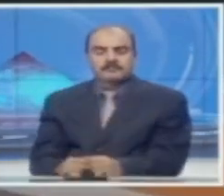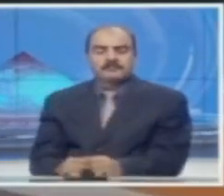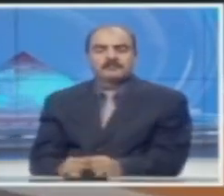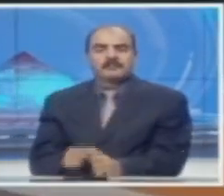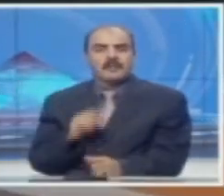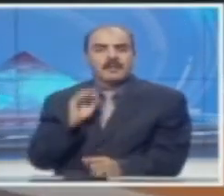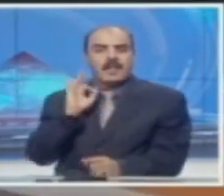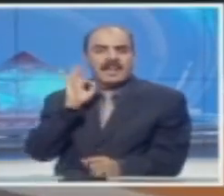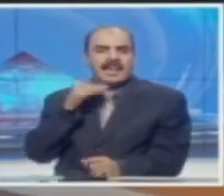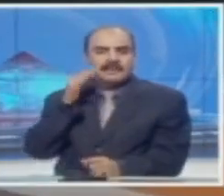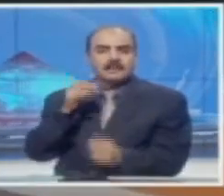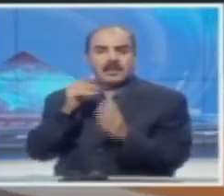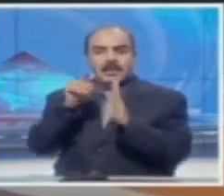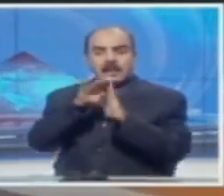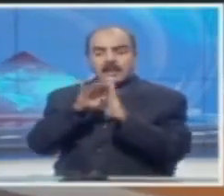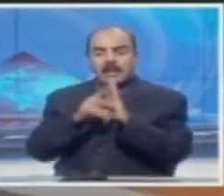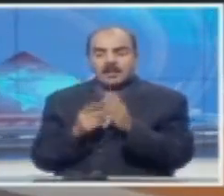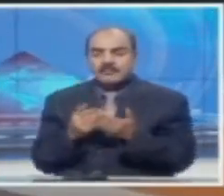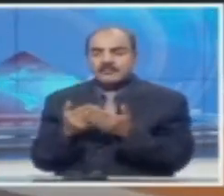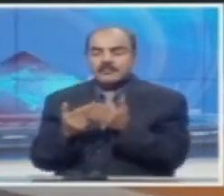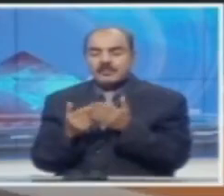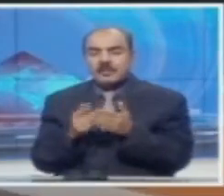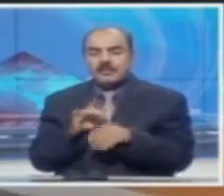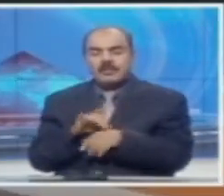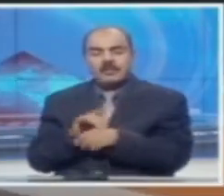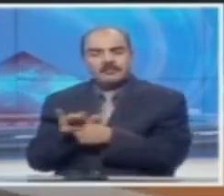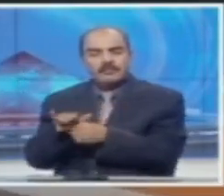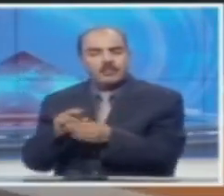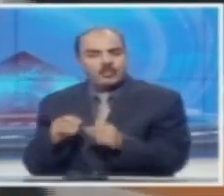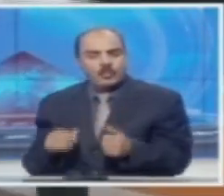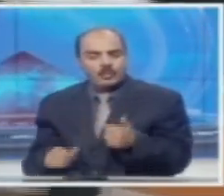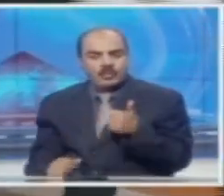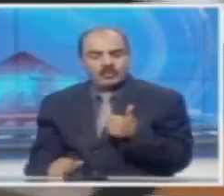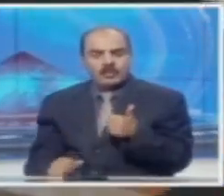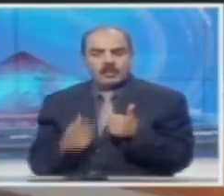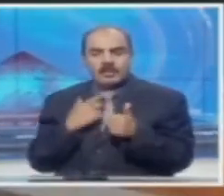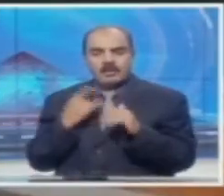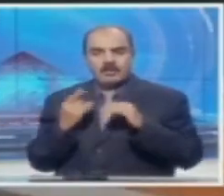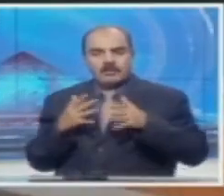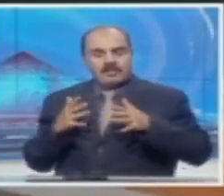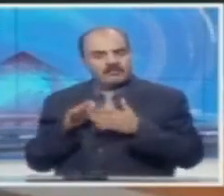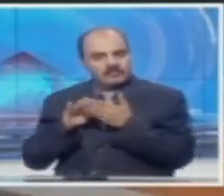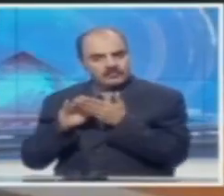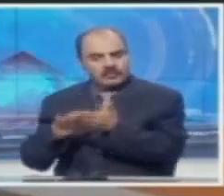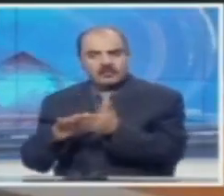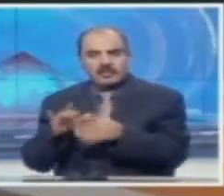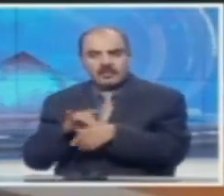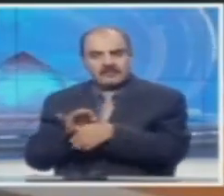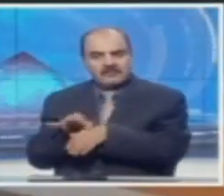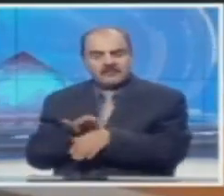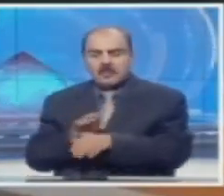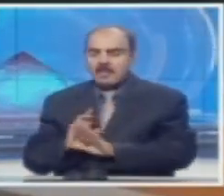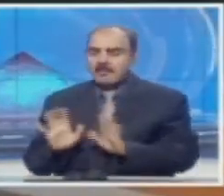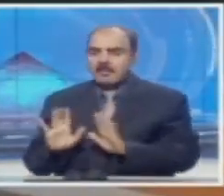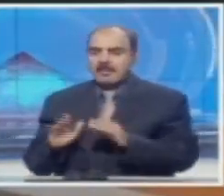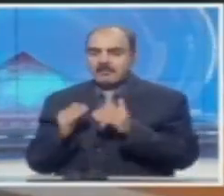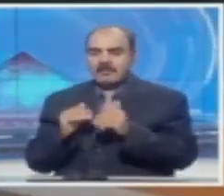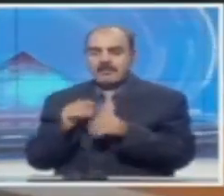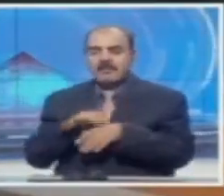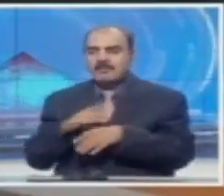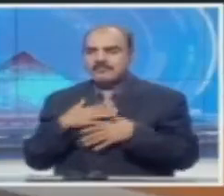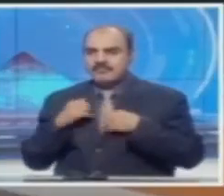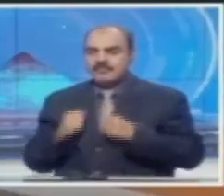دي بتضمن أنه أقدم خدمة للمريض بتاعي، خدمة آمنة تضمن سلامة المريض بحيث أنه هو يخش